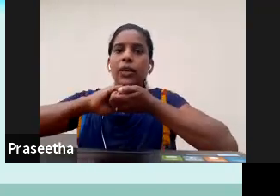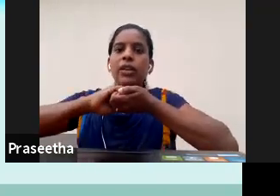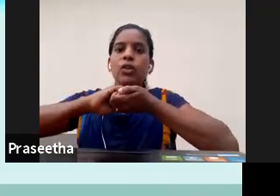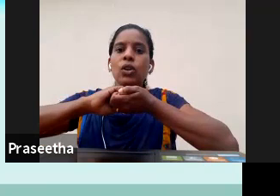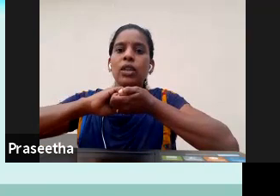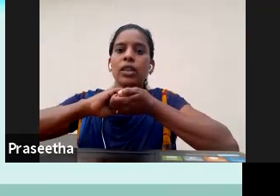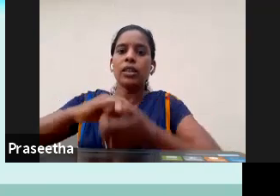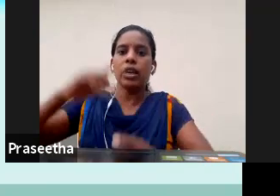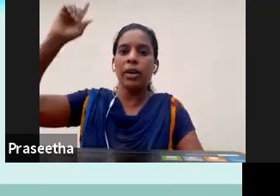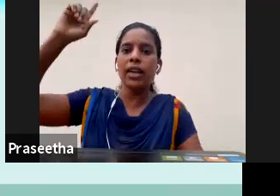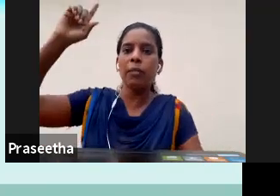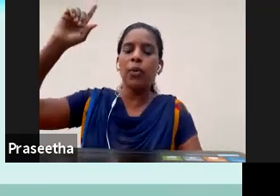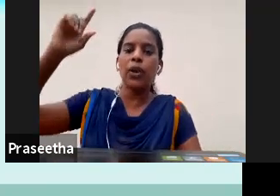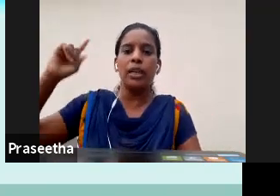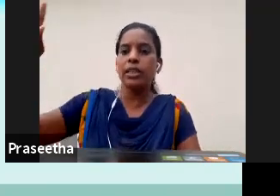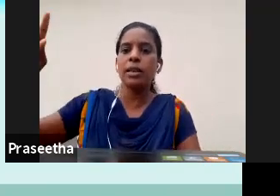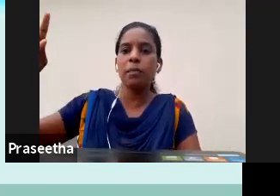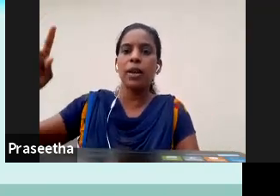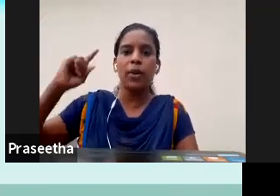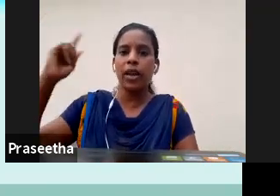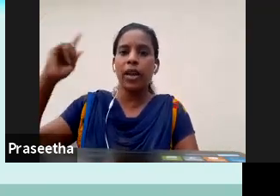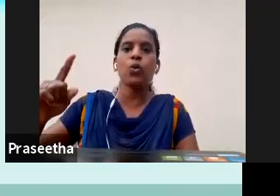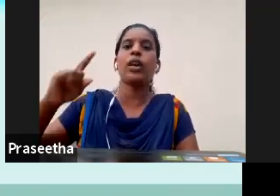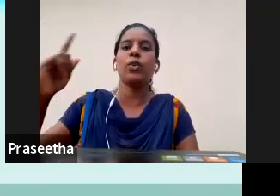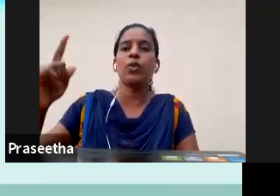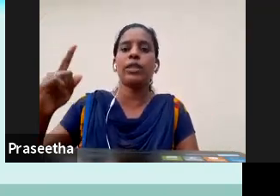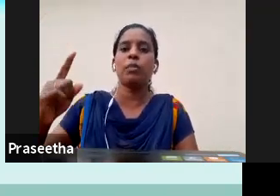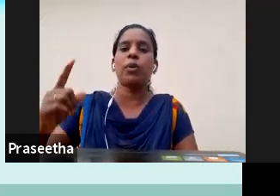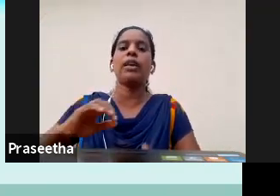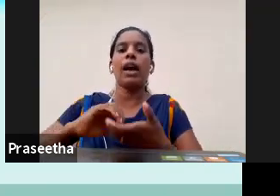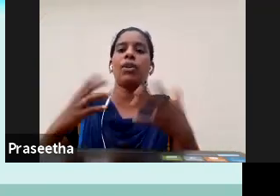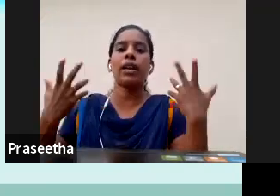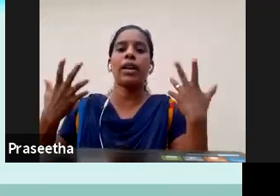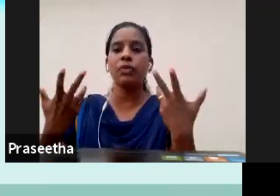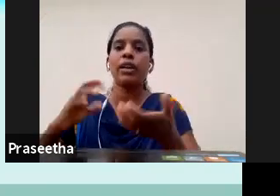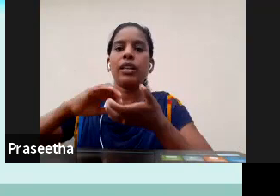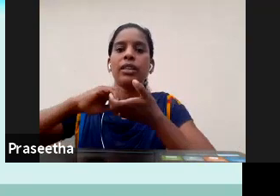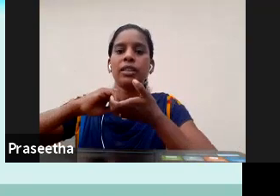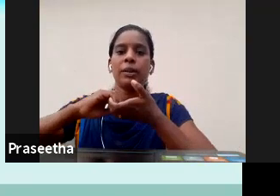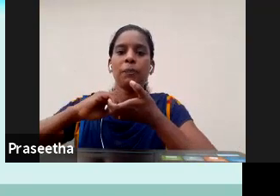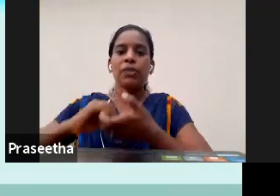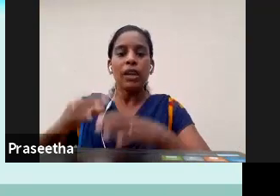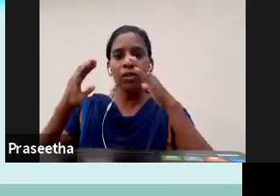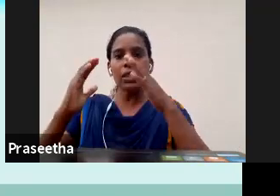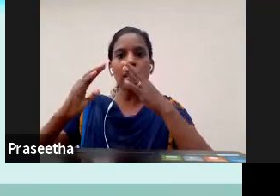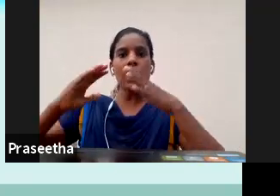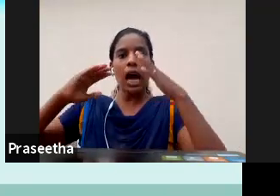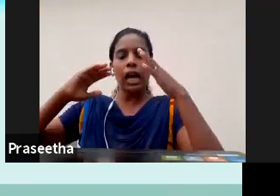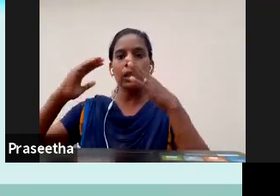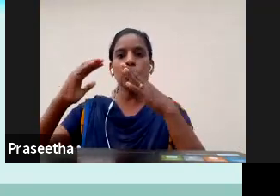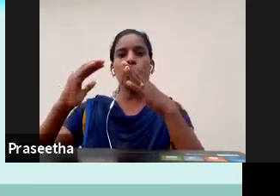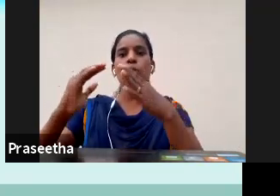ഈ ഫ്രണ്ടും കൊണ്ട് അമേരിക്കയിൽ പോയാല് അല്ലെങ്കിൽ ജപ്പാനിൽ പോയാല് യു കെയിൽ യു എസ് എയിൽ പോയാല് അവർക്ക് എന്ത് ഫ്രണ്ട് ഇത് എന്ന്